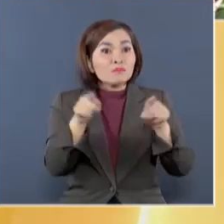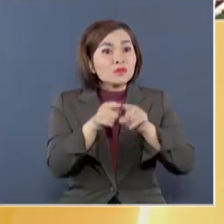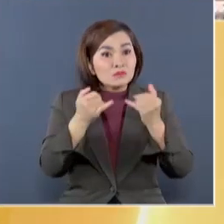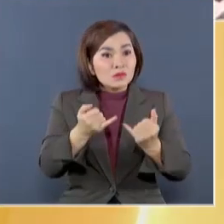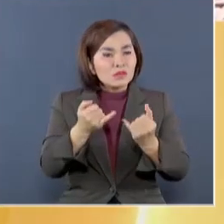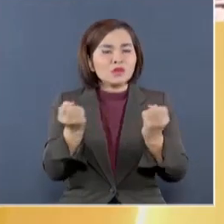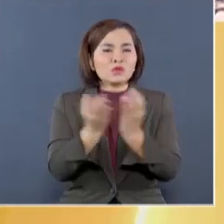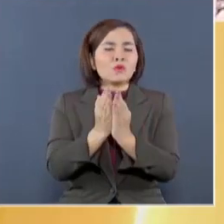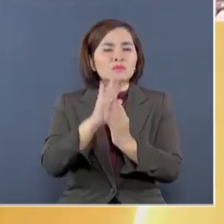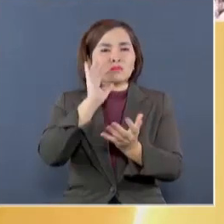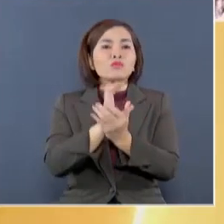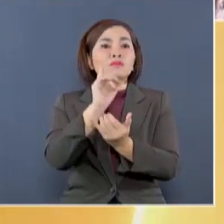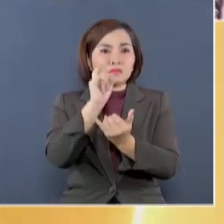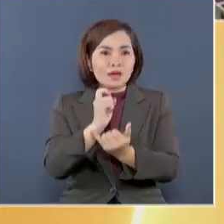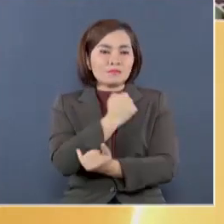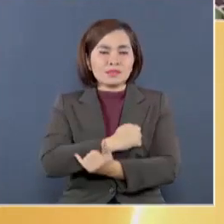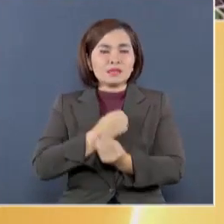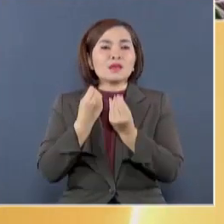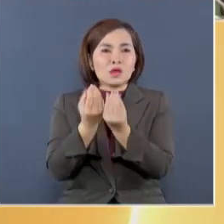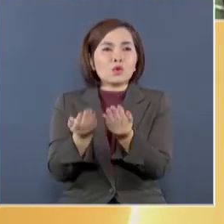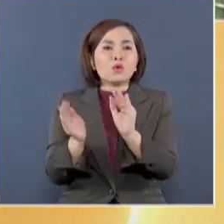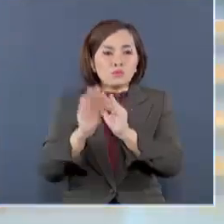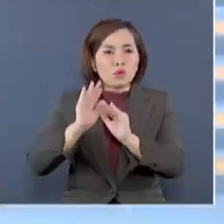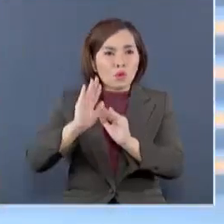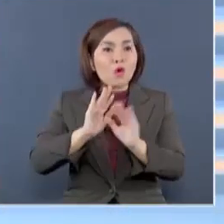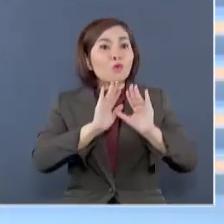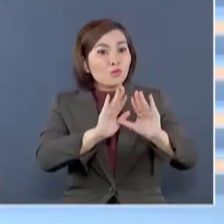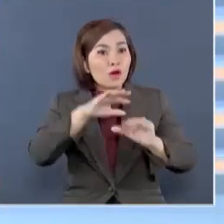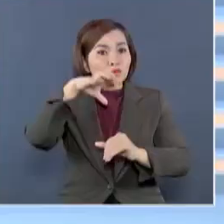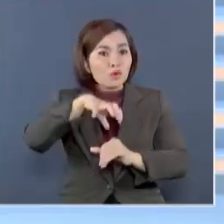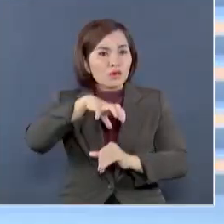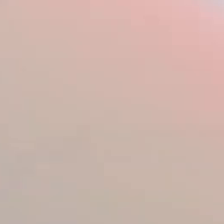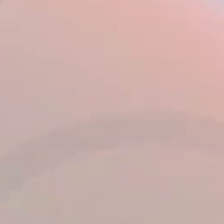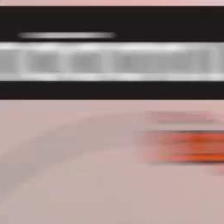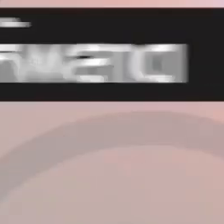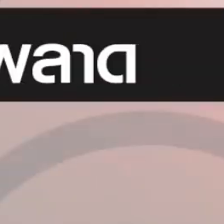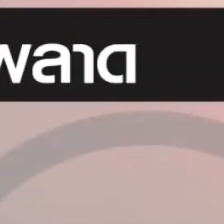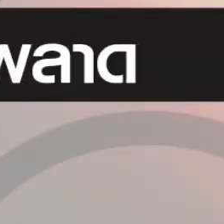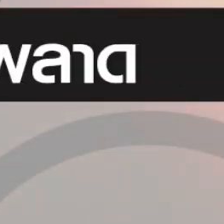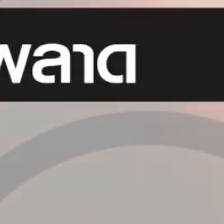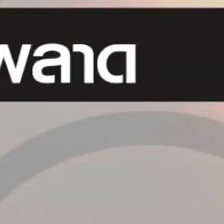ตแสดงความเสียใจกับหมวดอีทแล้วก็ฝากเจ้าหน้าที่หน่วยงานที่เกี่ยวข้องในการดูแลครอบครัวหมวดอีทด้วยนะครับ